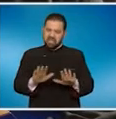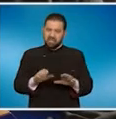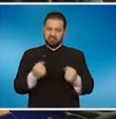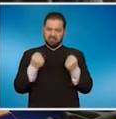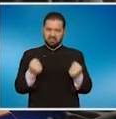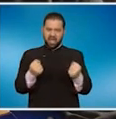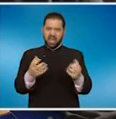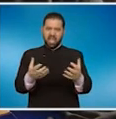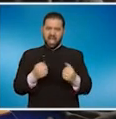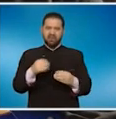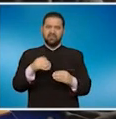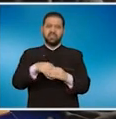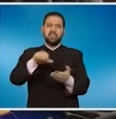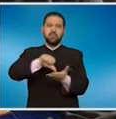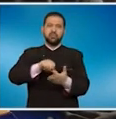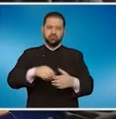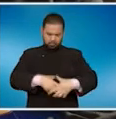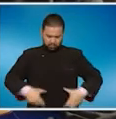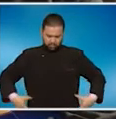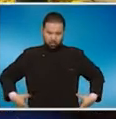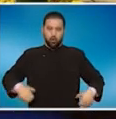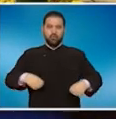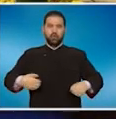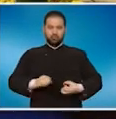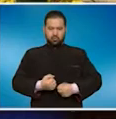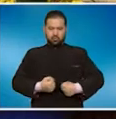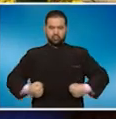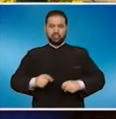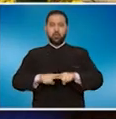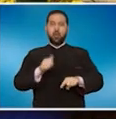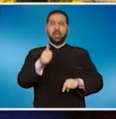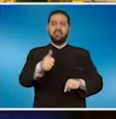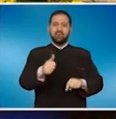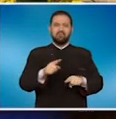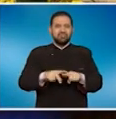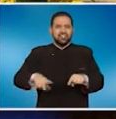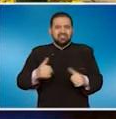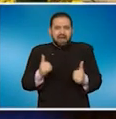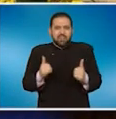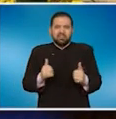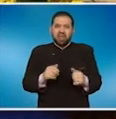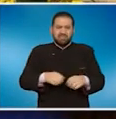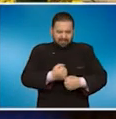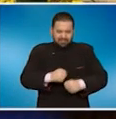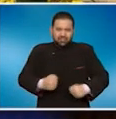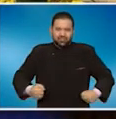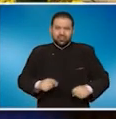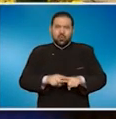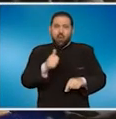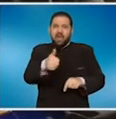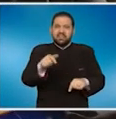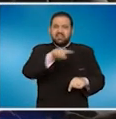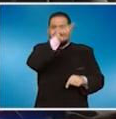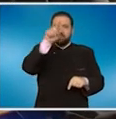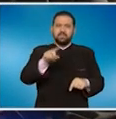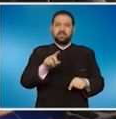Stați, deci, tari, având mijlocul vostru încins cu adevărul. Ce înseamnă să te încingi cu adevărul? Părinții bisericii vorbesc pe mijloc,